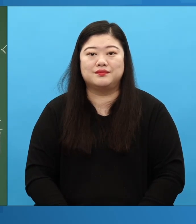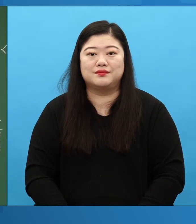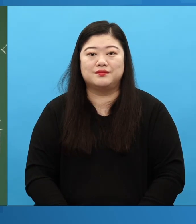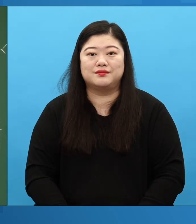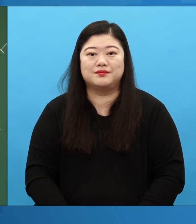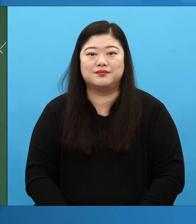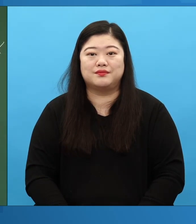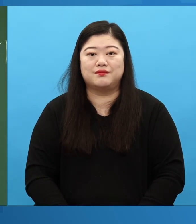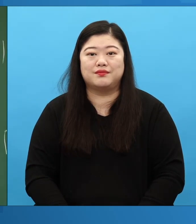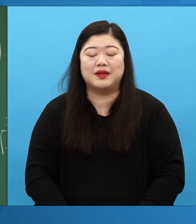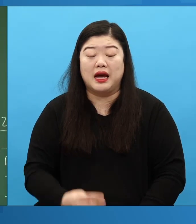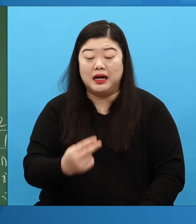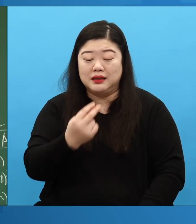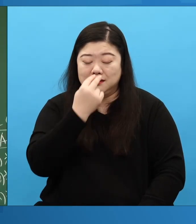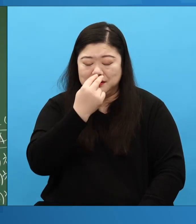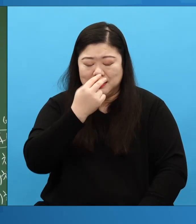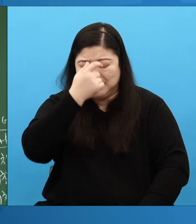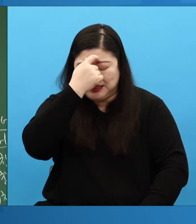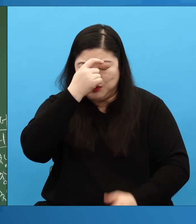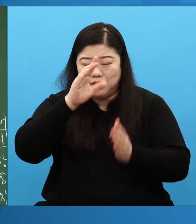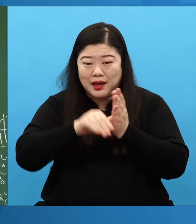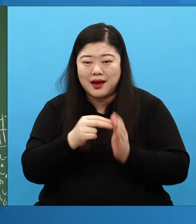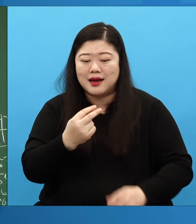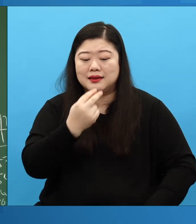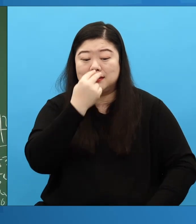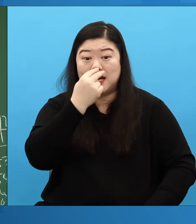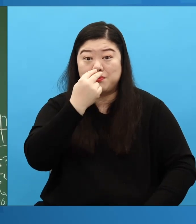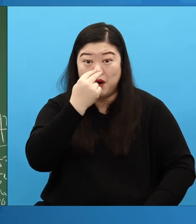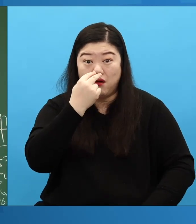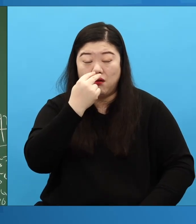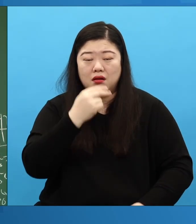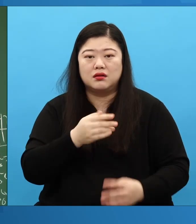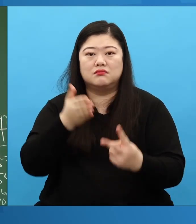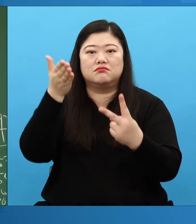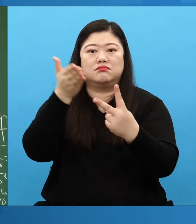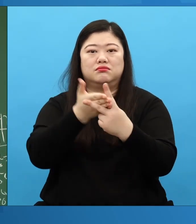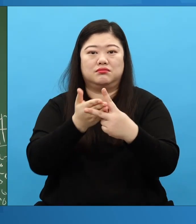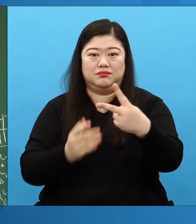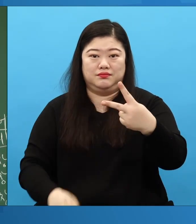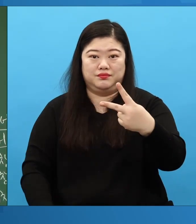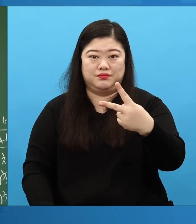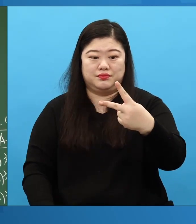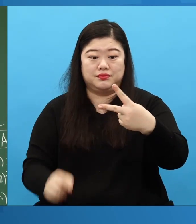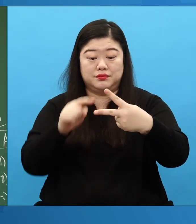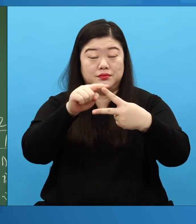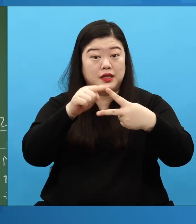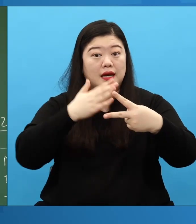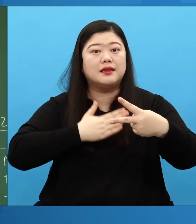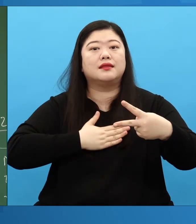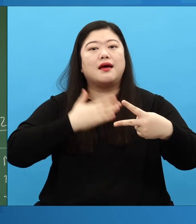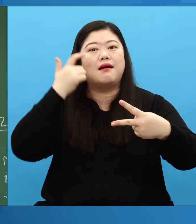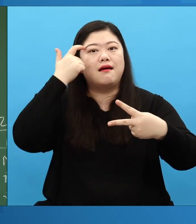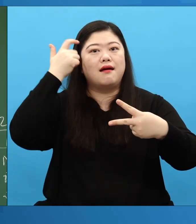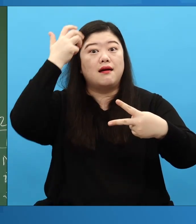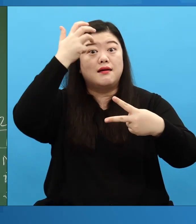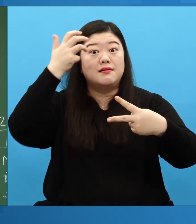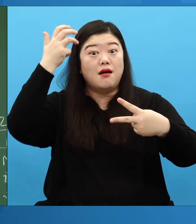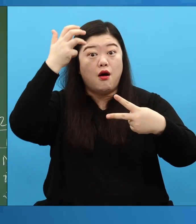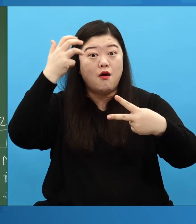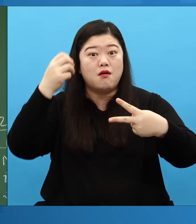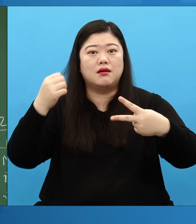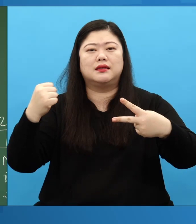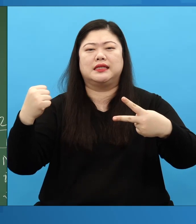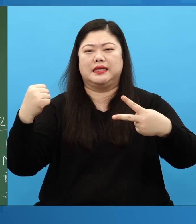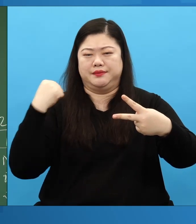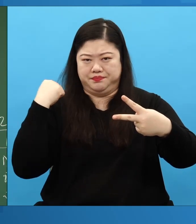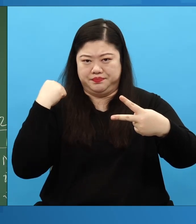생명선이 두 개 있습니다. There are two lifelines inside of prayer. 내 영을 살리는 기도고 내 생명 이렇게